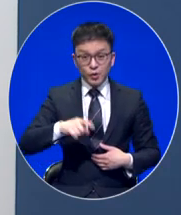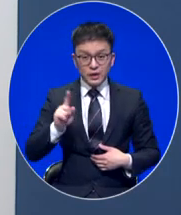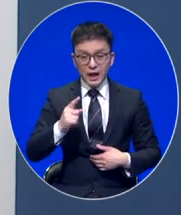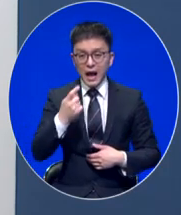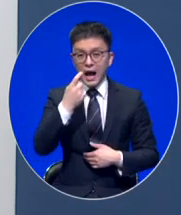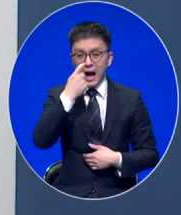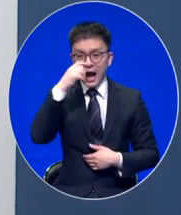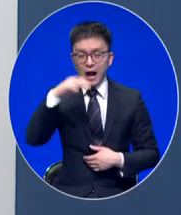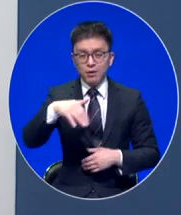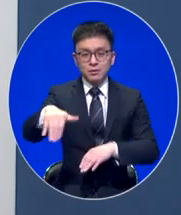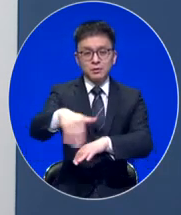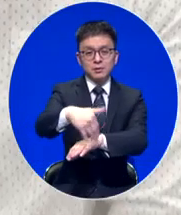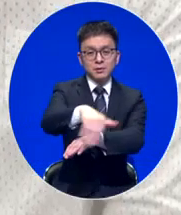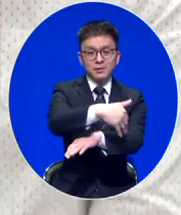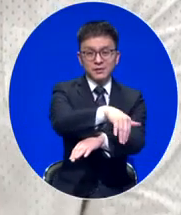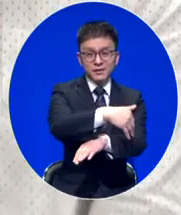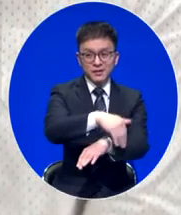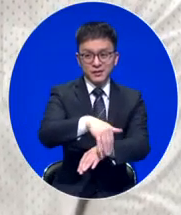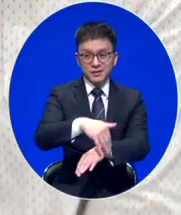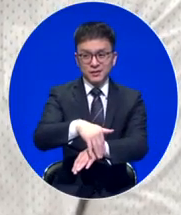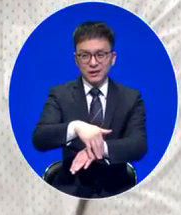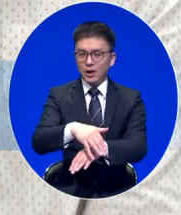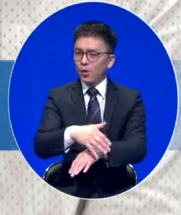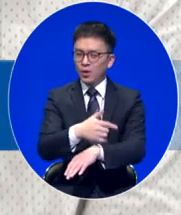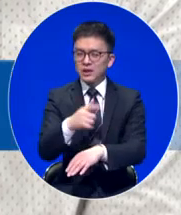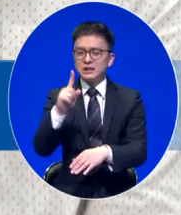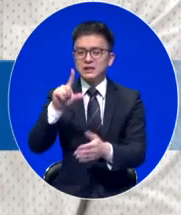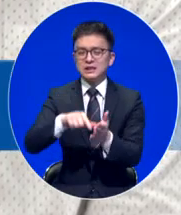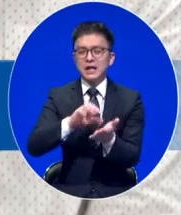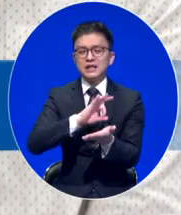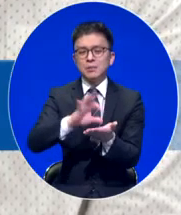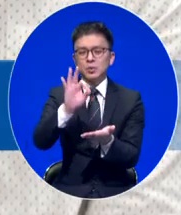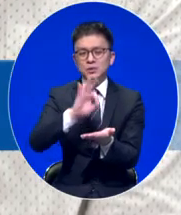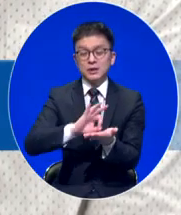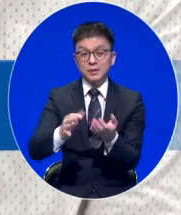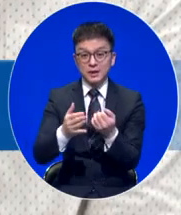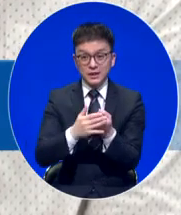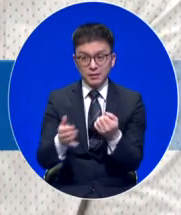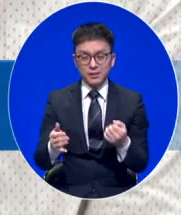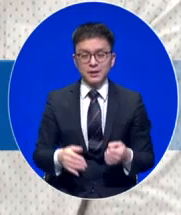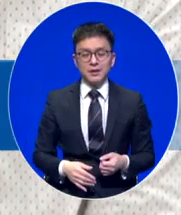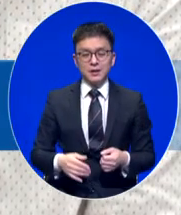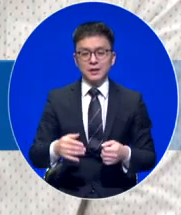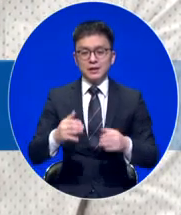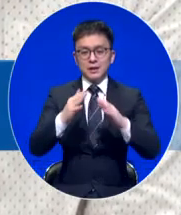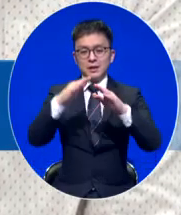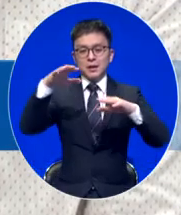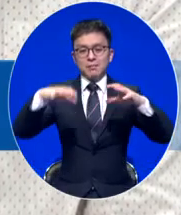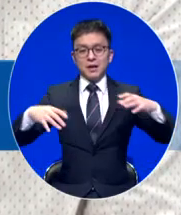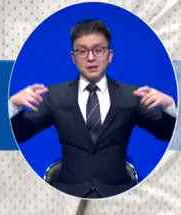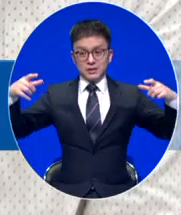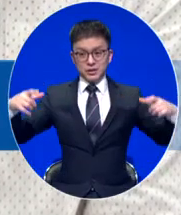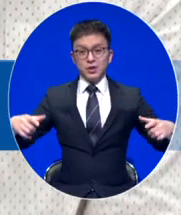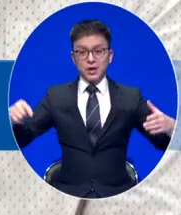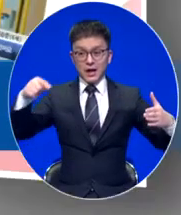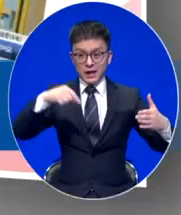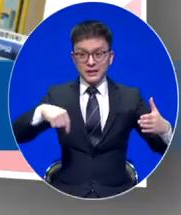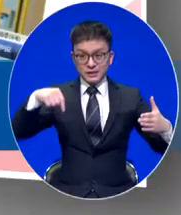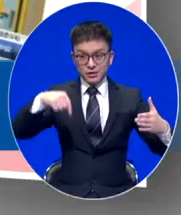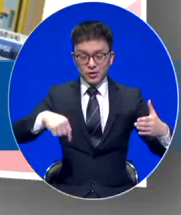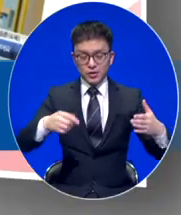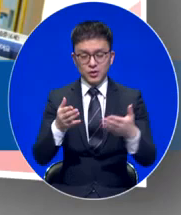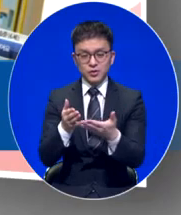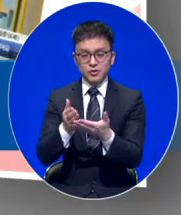그런 일을 방지하기 위해서 마을에서 은퇴한 교원들이 다 아니면 사회복지 보육 자격을 가진 전문가 들께서